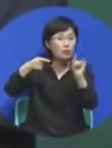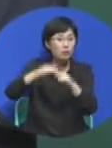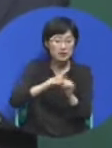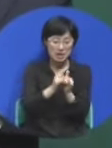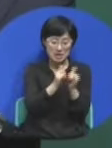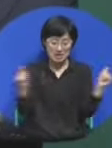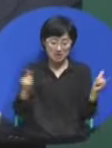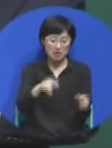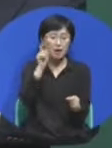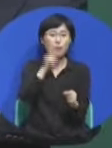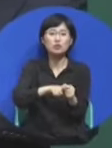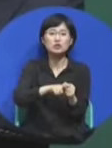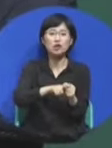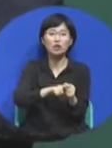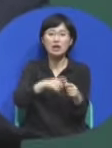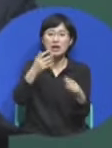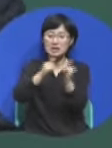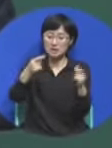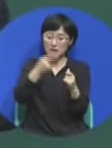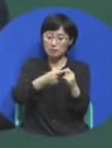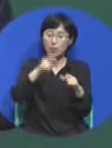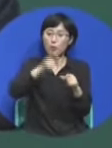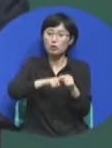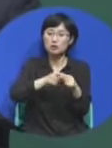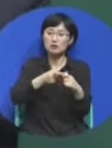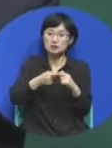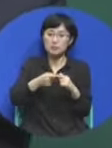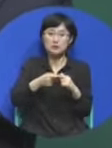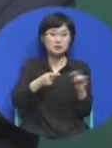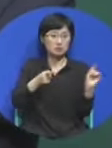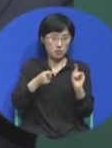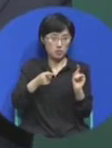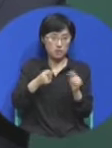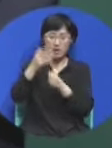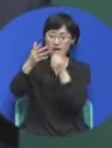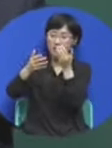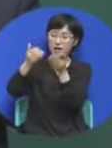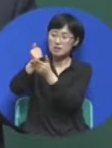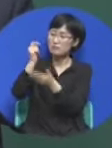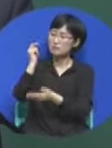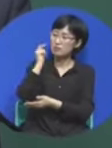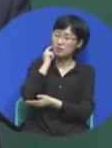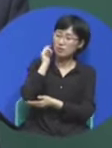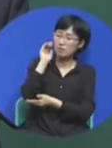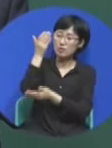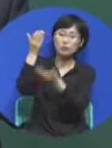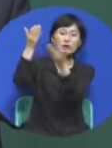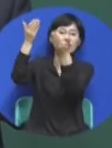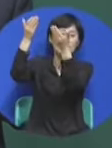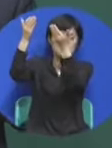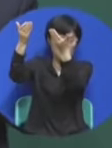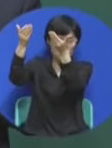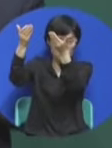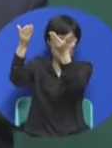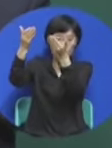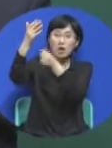뭐냐? 人的第一个目的是什么? 하나님을 영화롭게 하고 그를 영원히 즐거이 하는